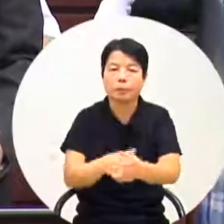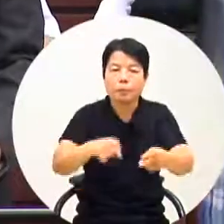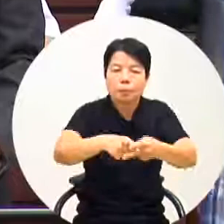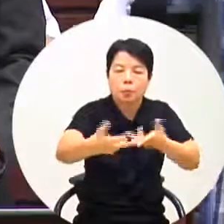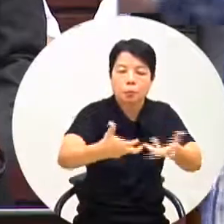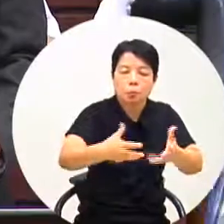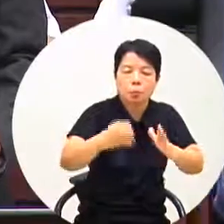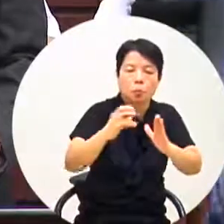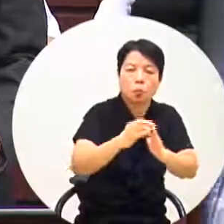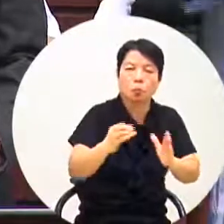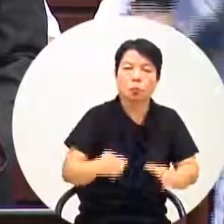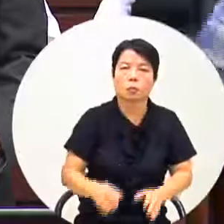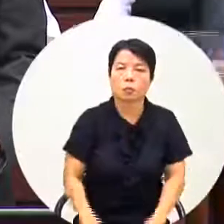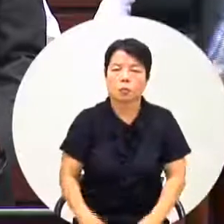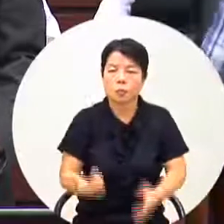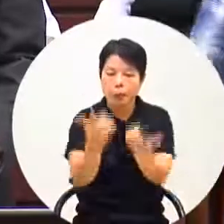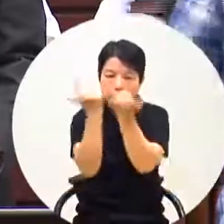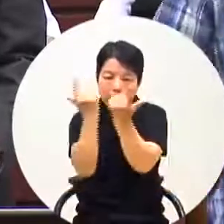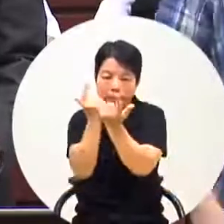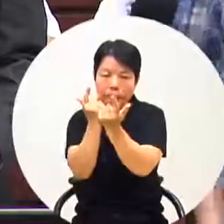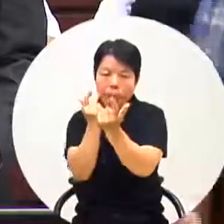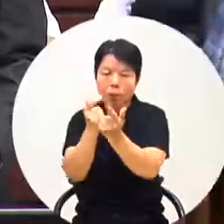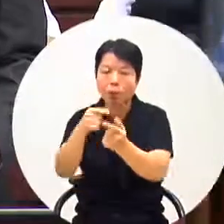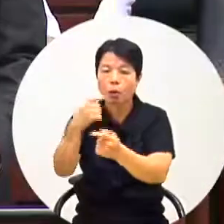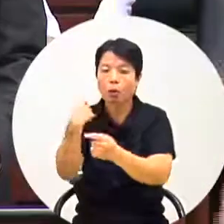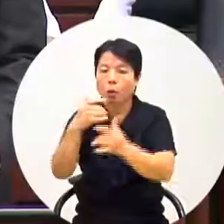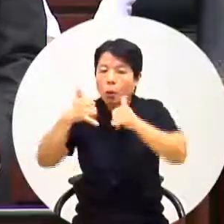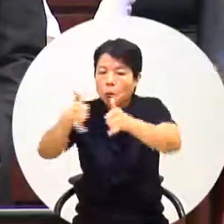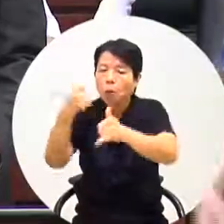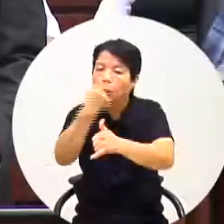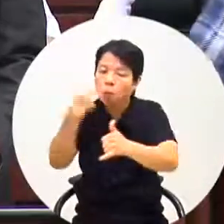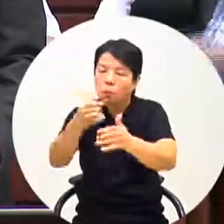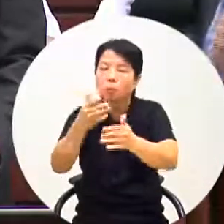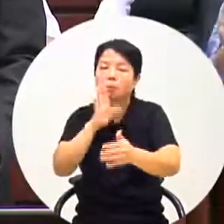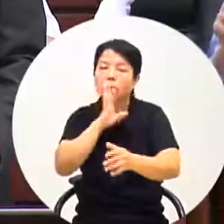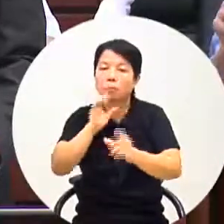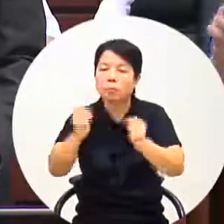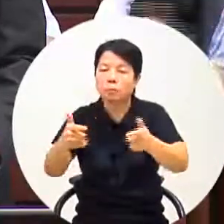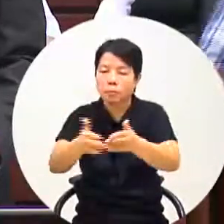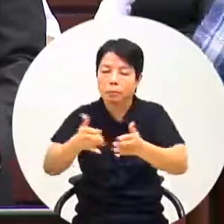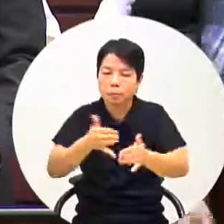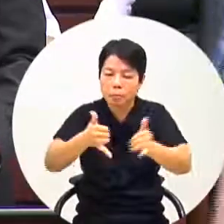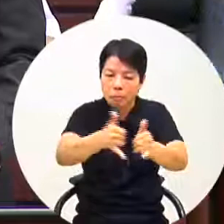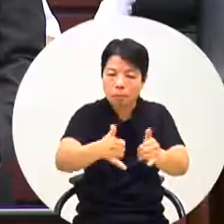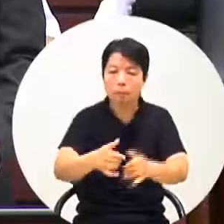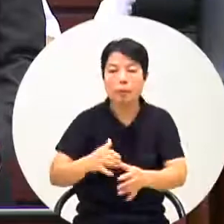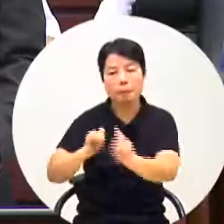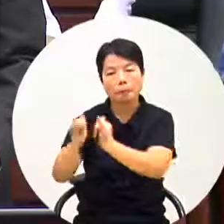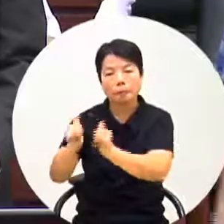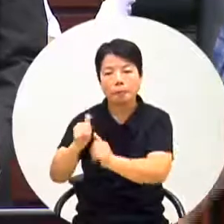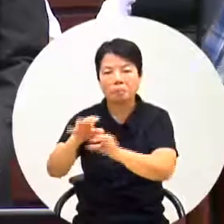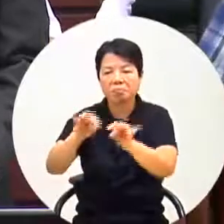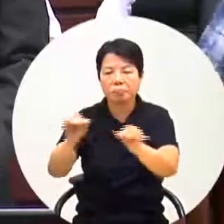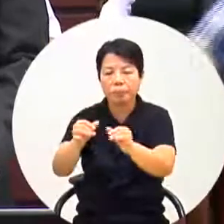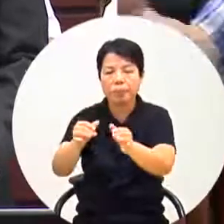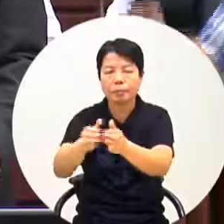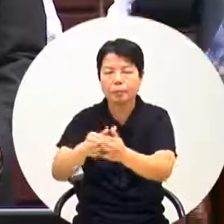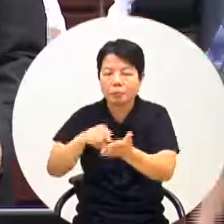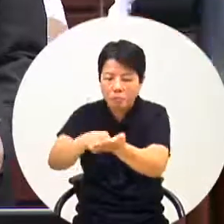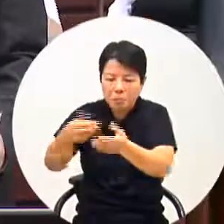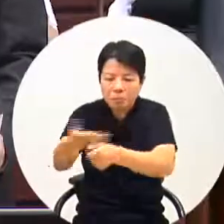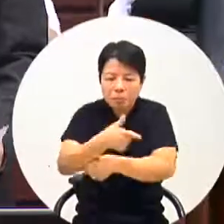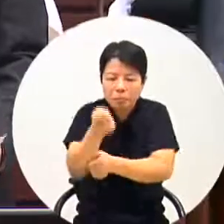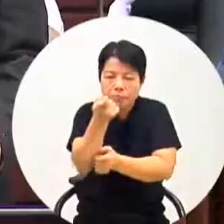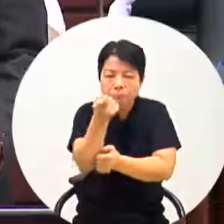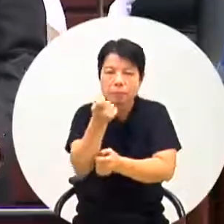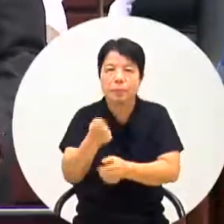路口最就是北端的那个路口，是不是各位修正一下，就民地用的最少的案，有没有办法修正的？ 这